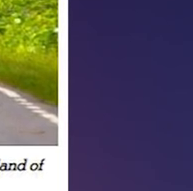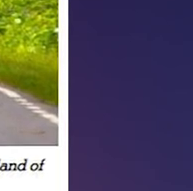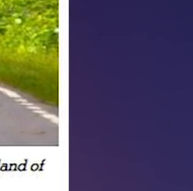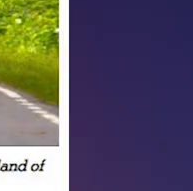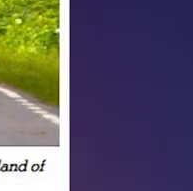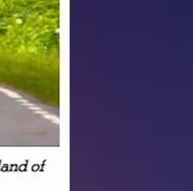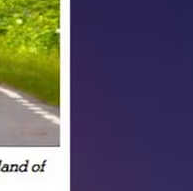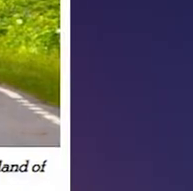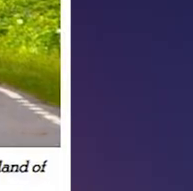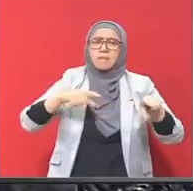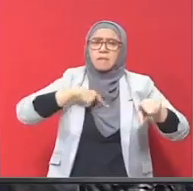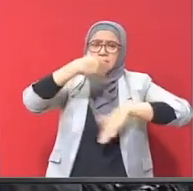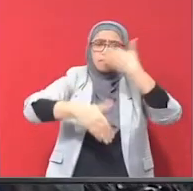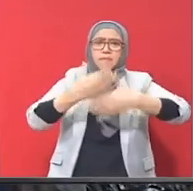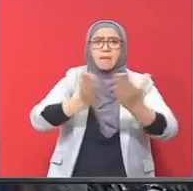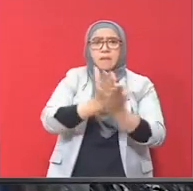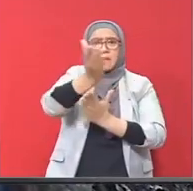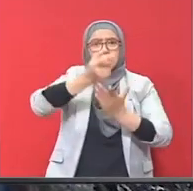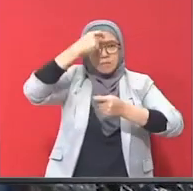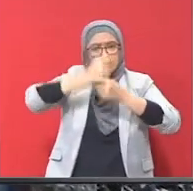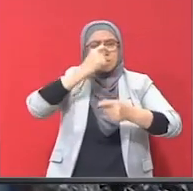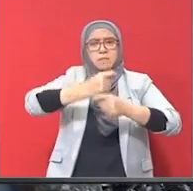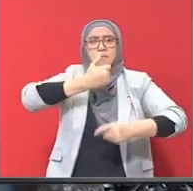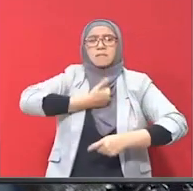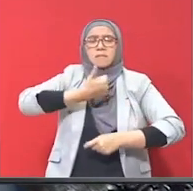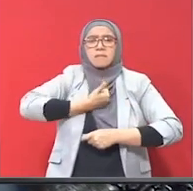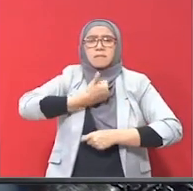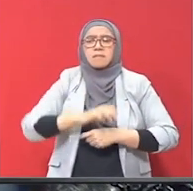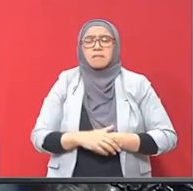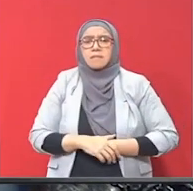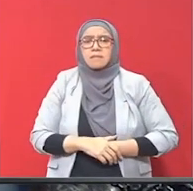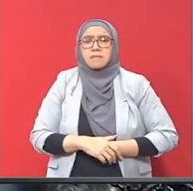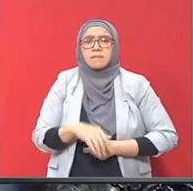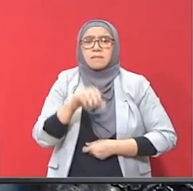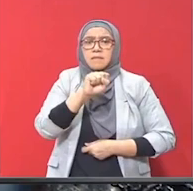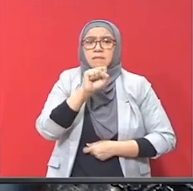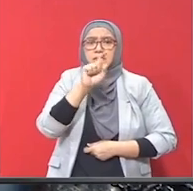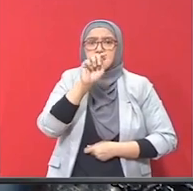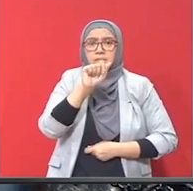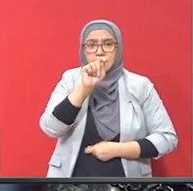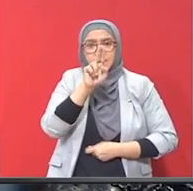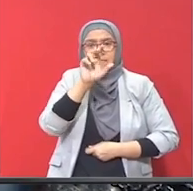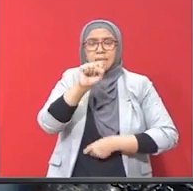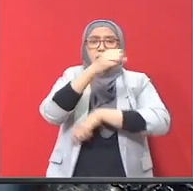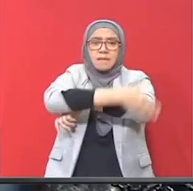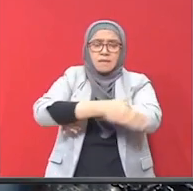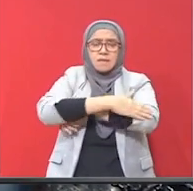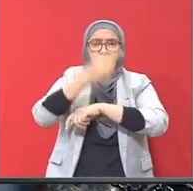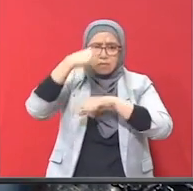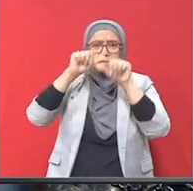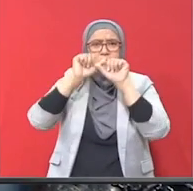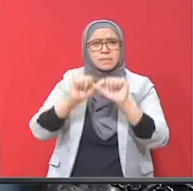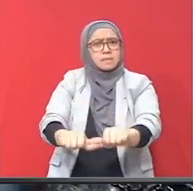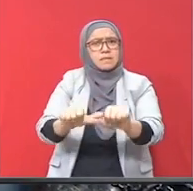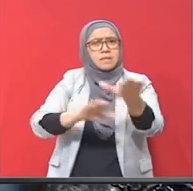telah melaksanakan hak menentukan sendiri atau dengan identitas diseminasi on state Negeri mereka untuk berada didalam